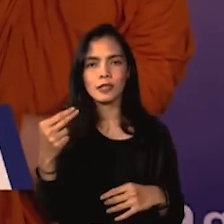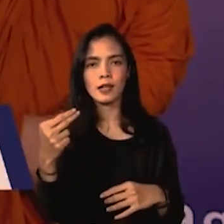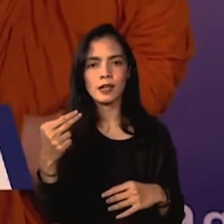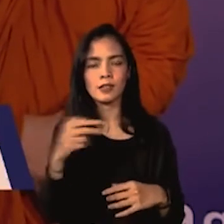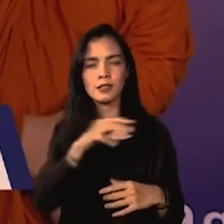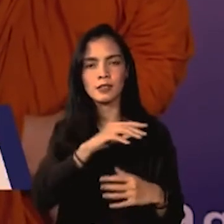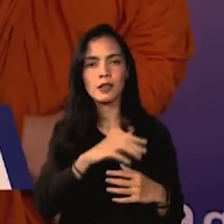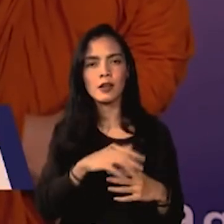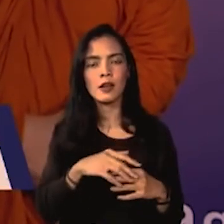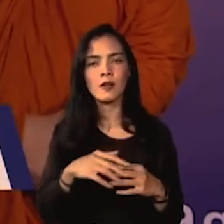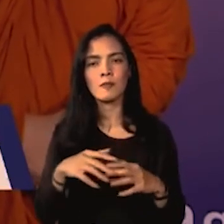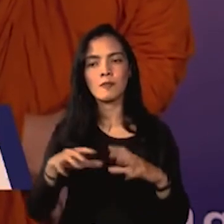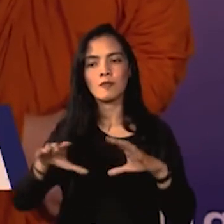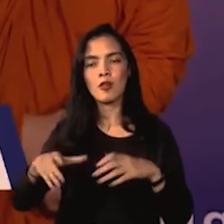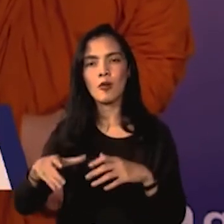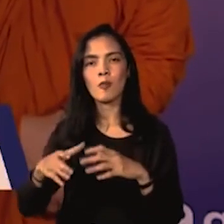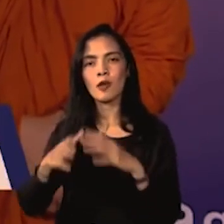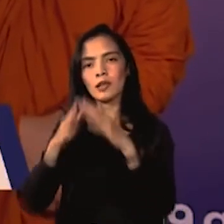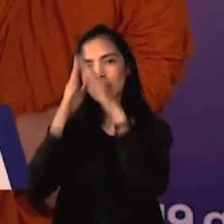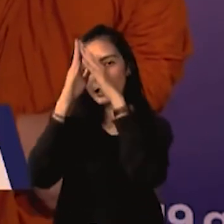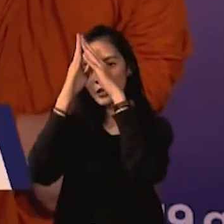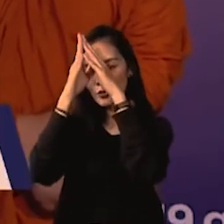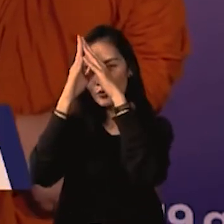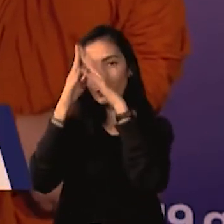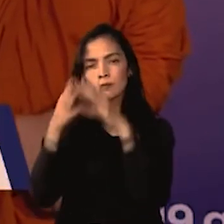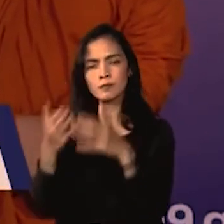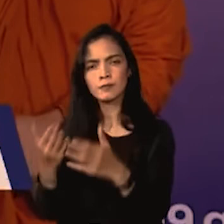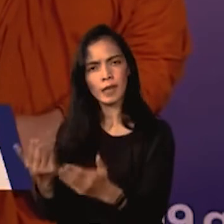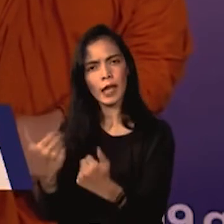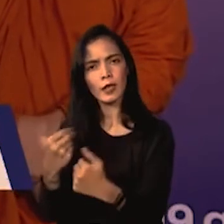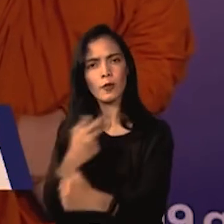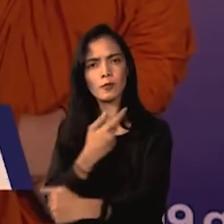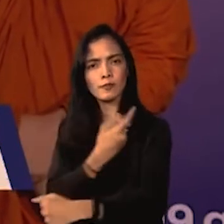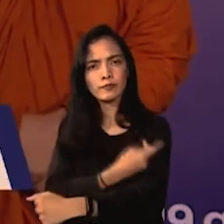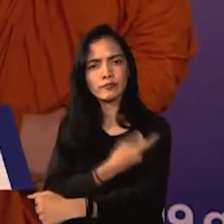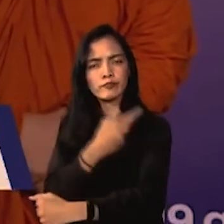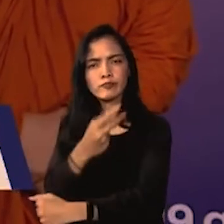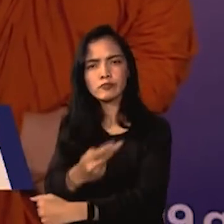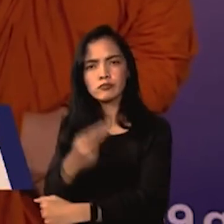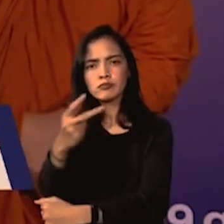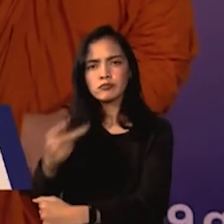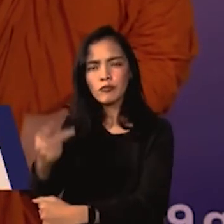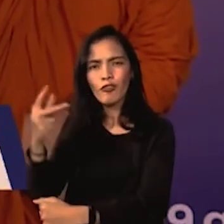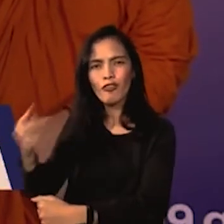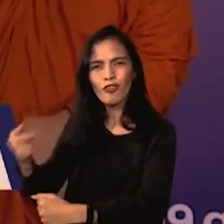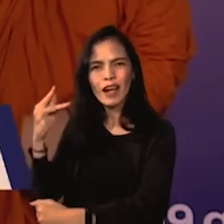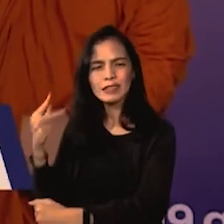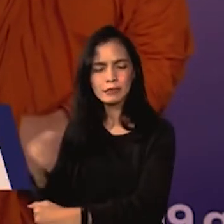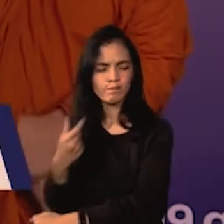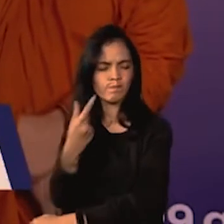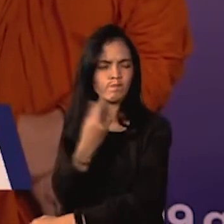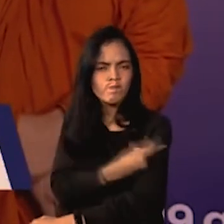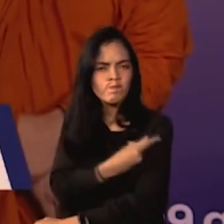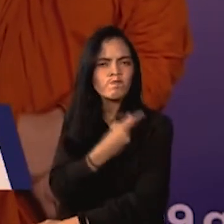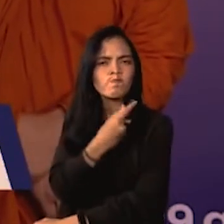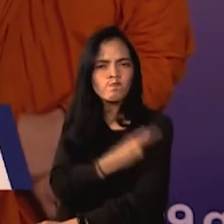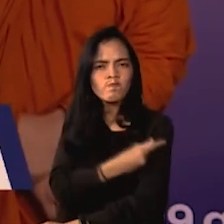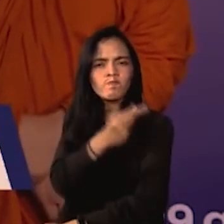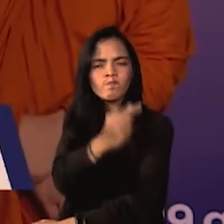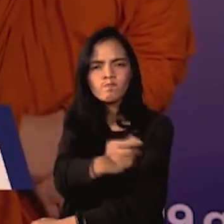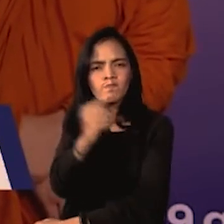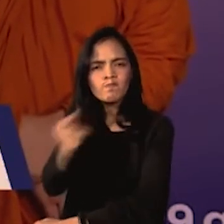kepada umat Hindu untuk dapat ikut bersama-sama melakukan vaksinasi COVID-19